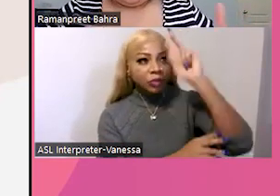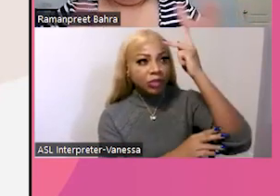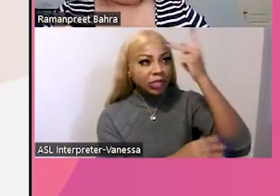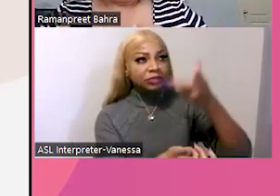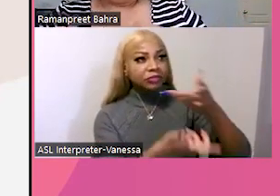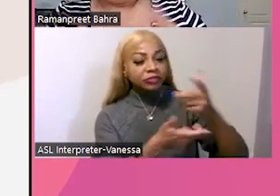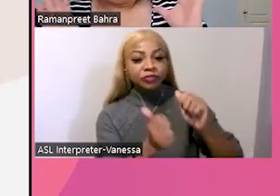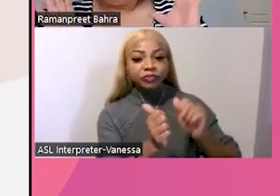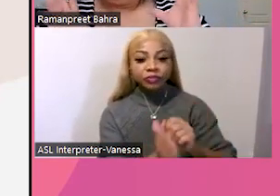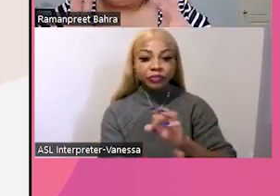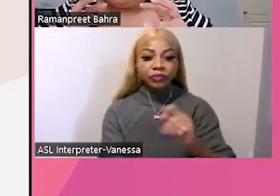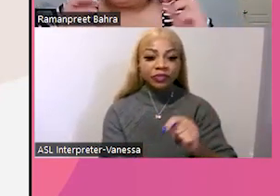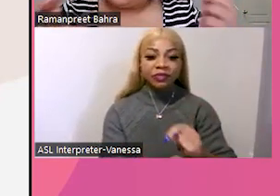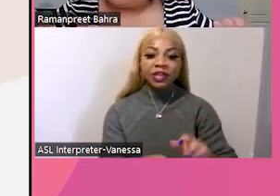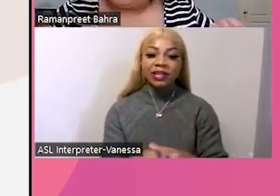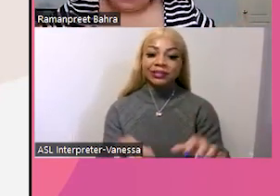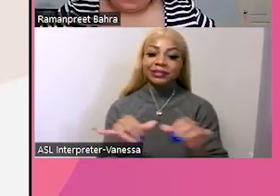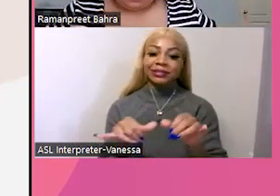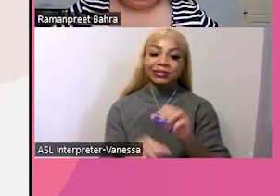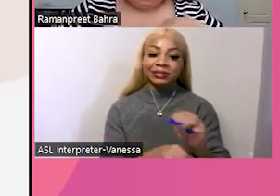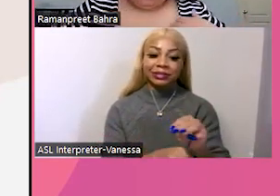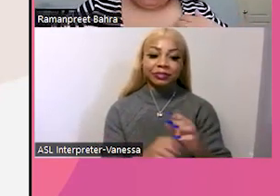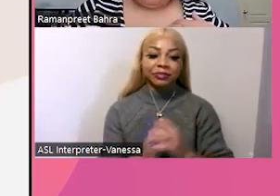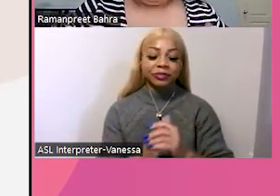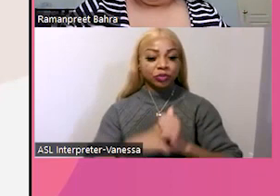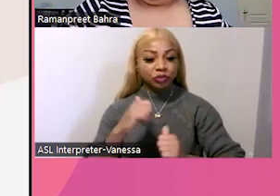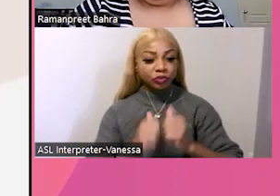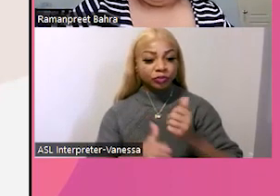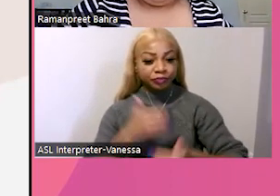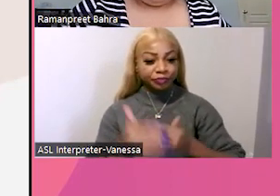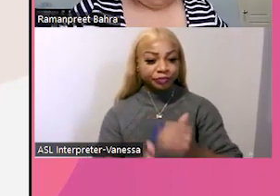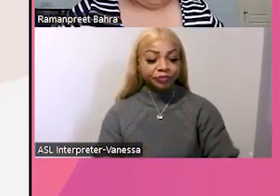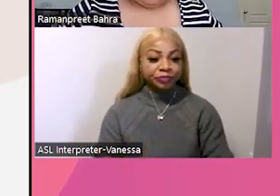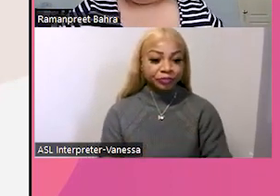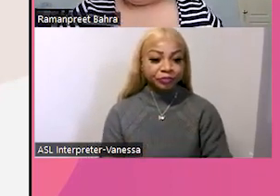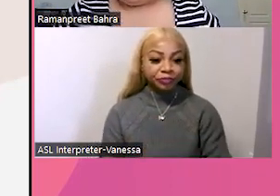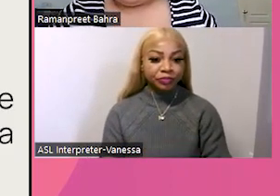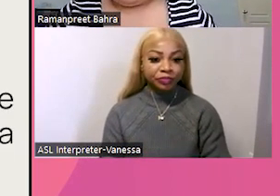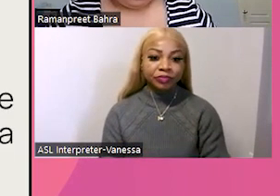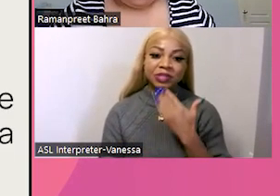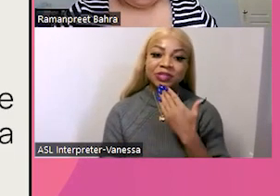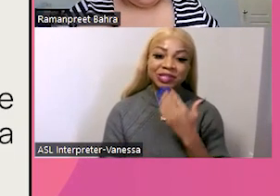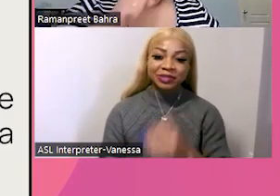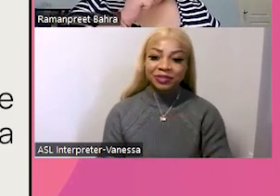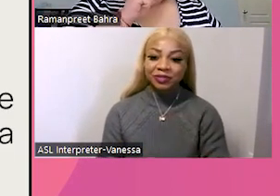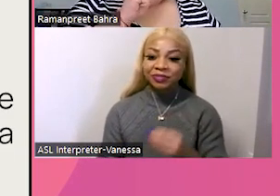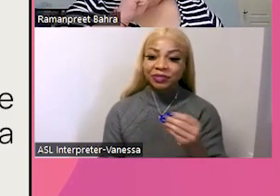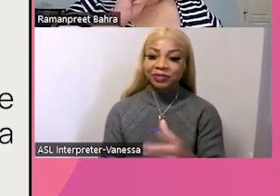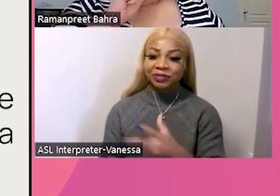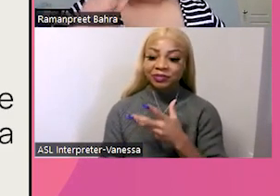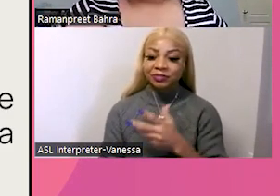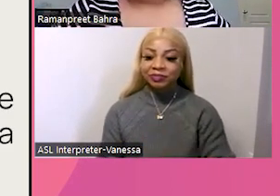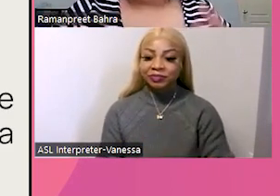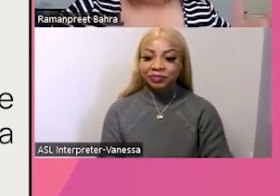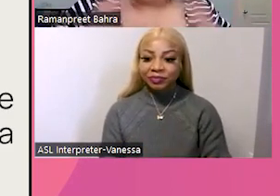donc contre pas la structure et le processus du préjugé anticorpulence.